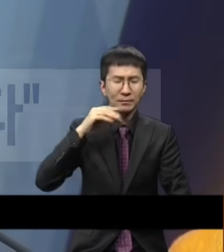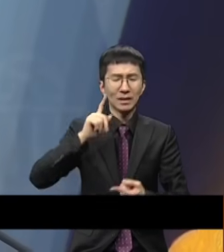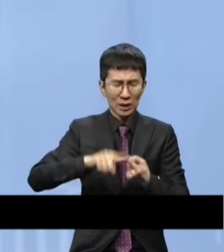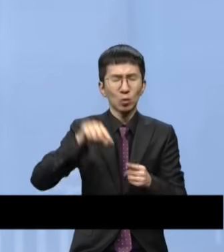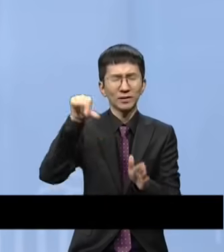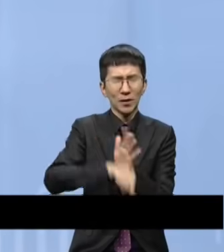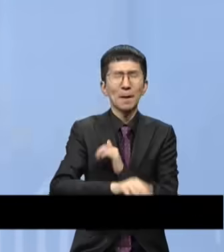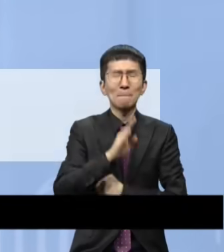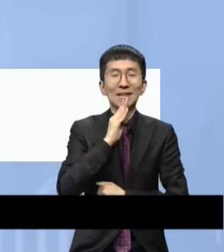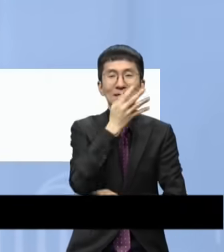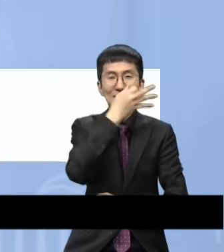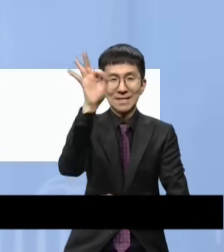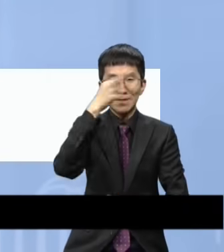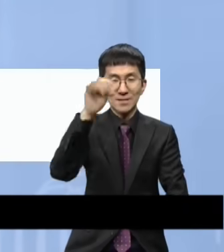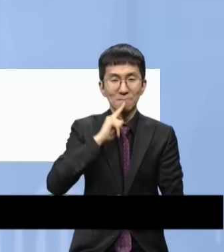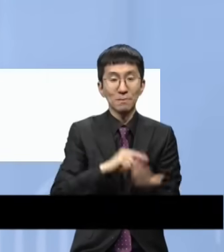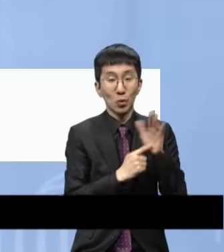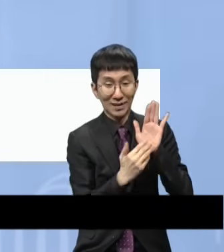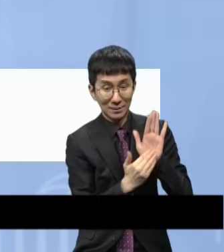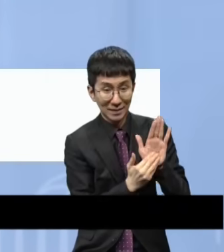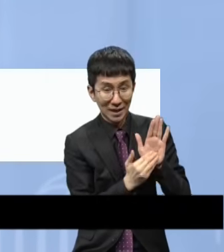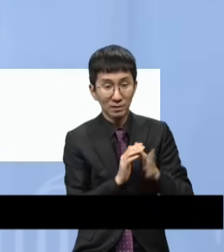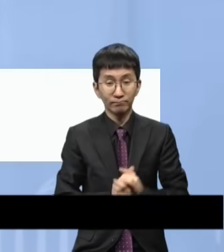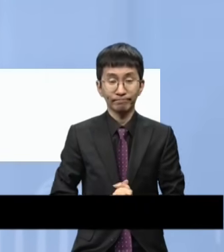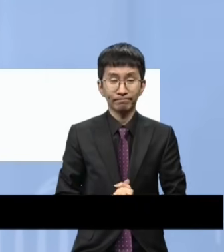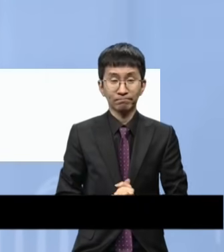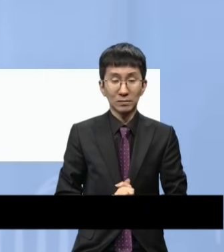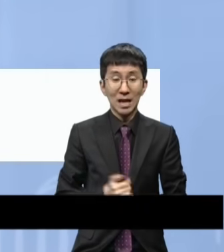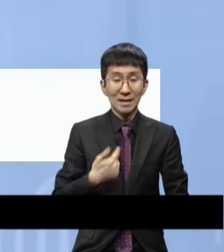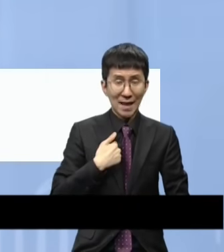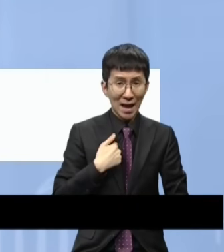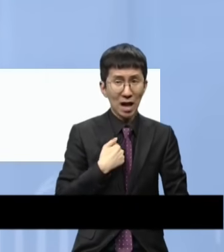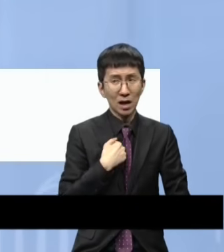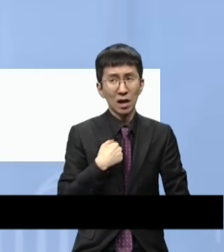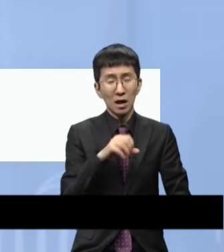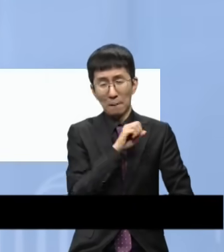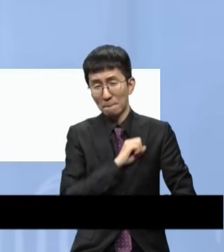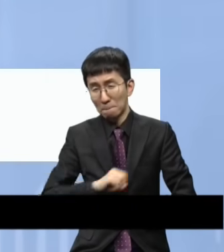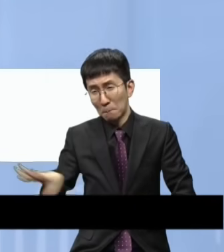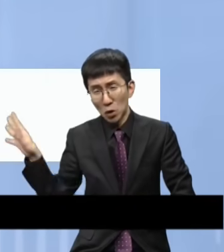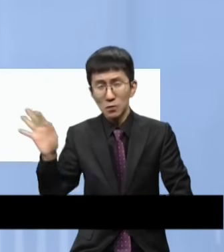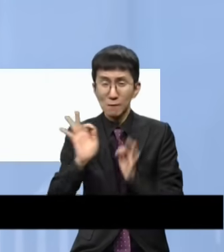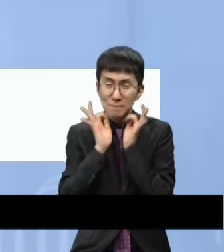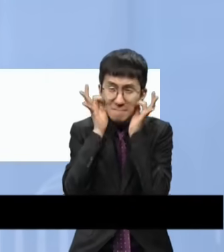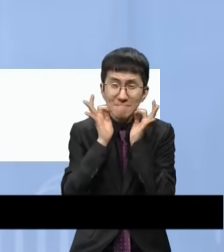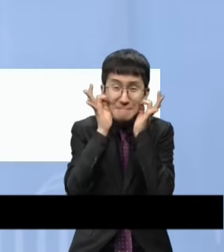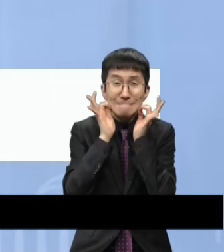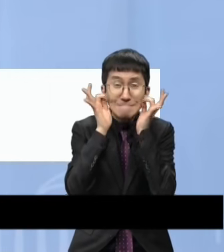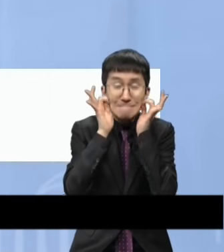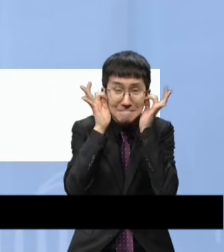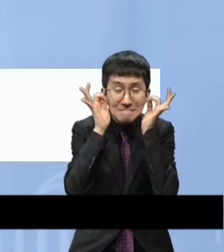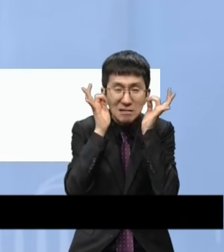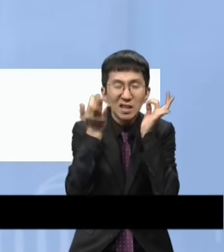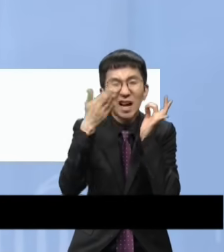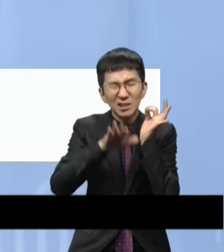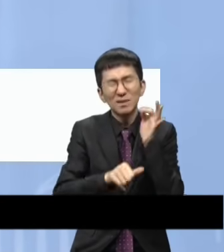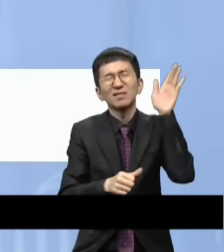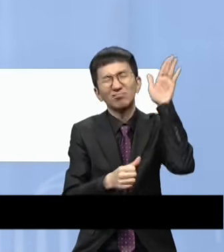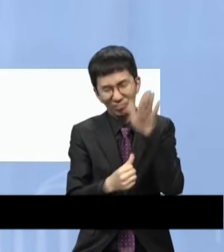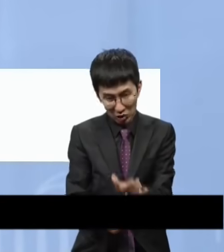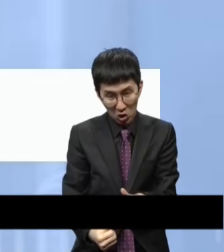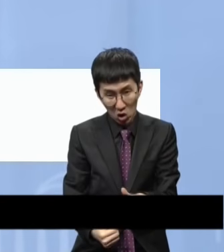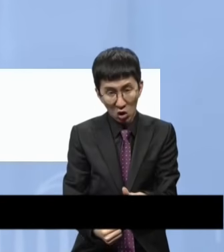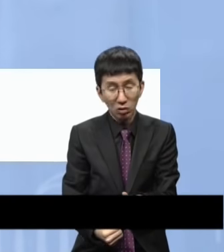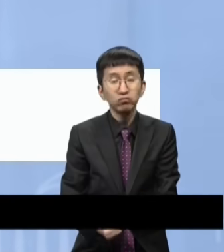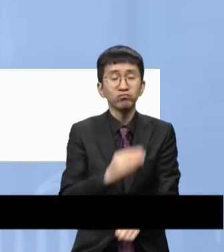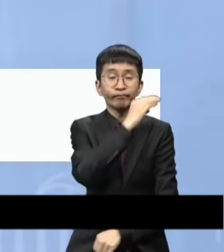승복했습니다. 막힌 곳은 제 모든 것을 버리고 양보하면서 뚫어냈고 졌지만